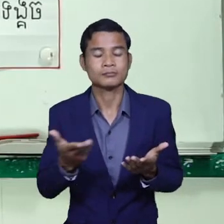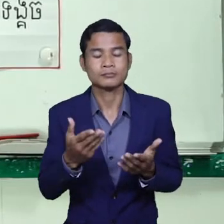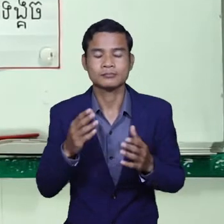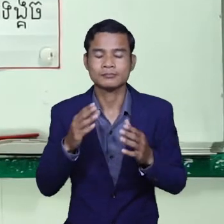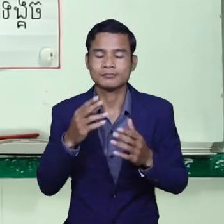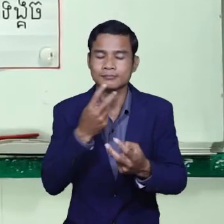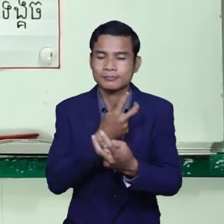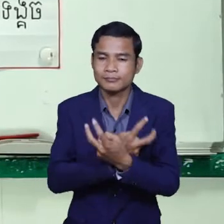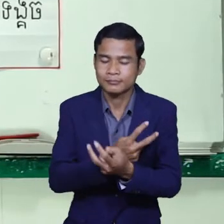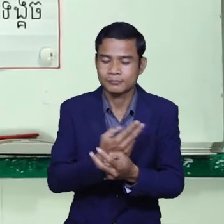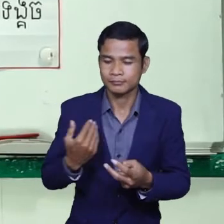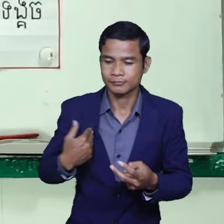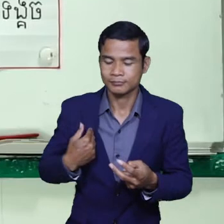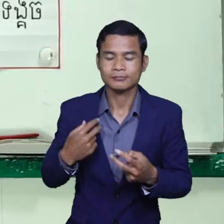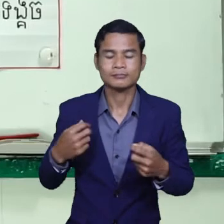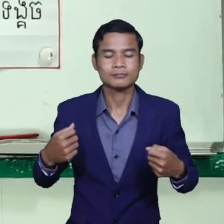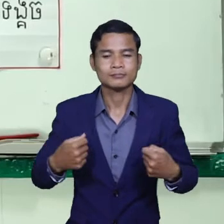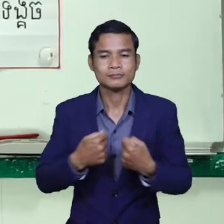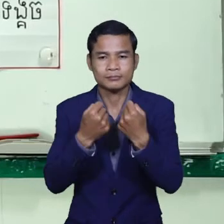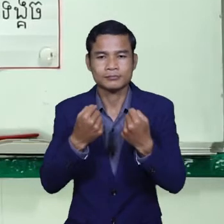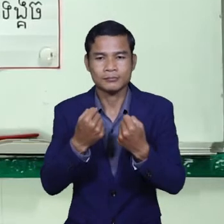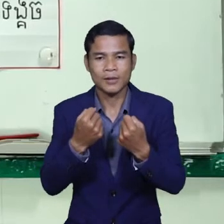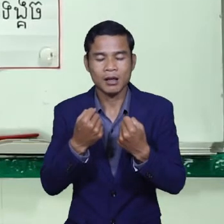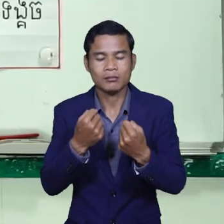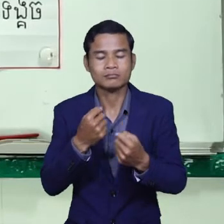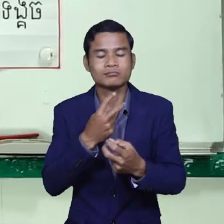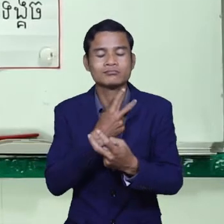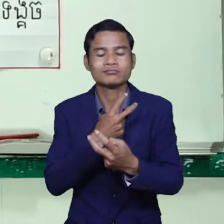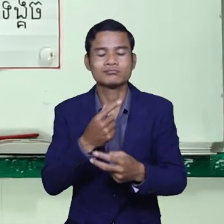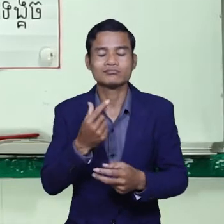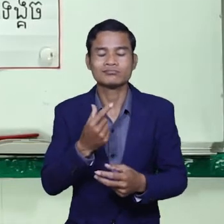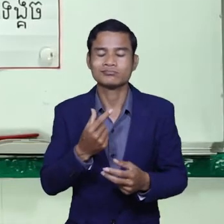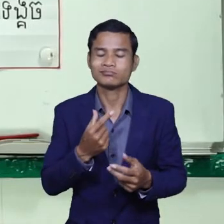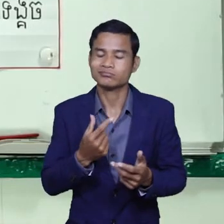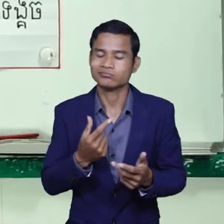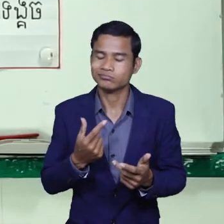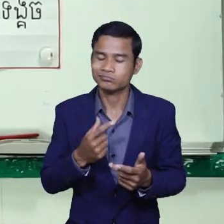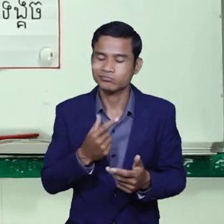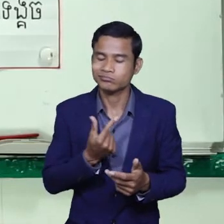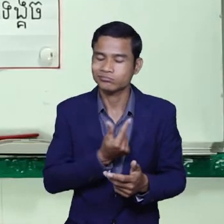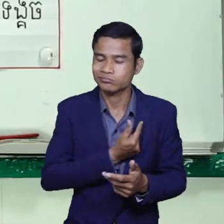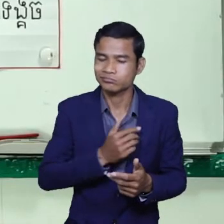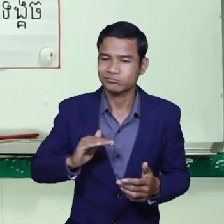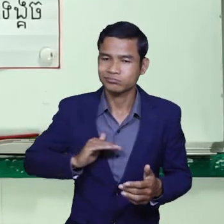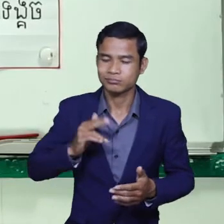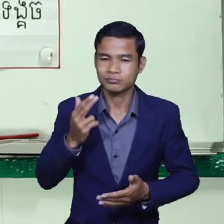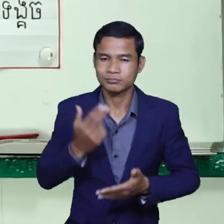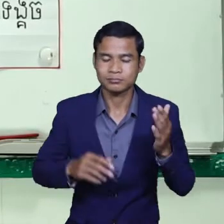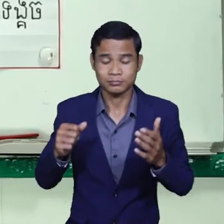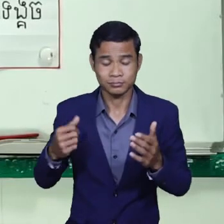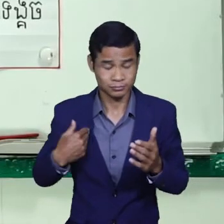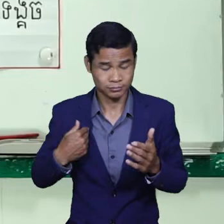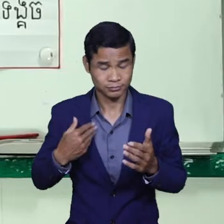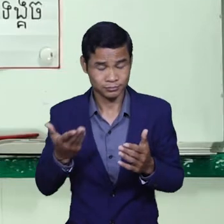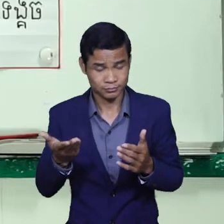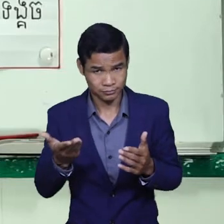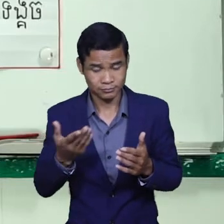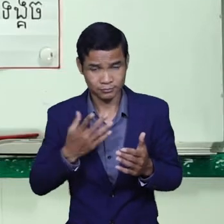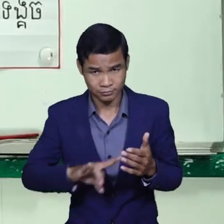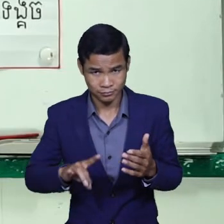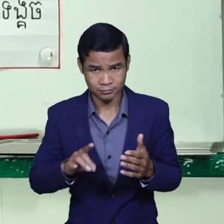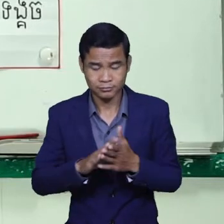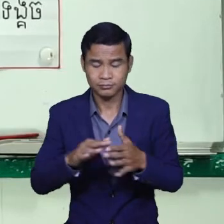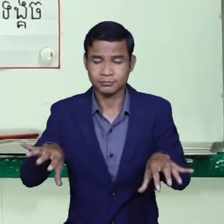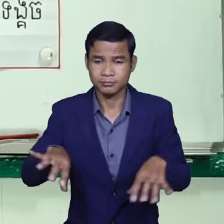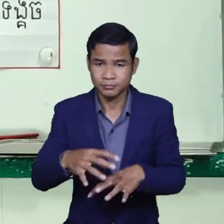ងមានគ្រោះថ្នាក់ដោយសារអីទៅចាល្អណាកូនចាឆ្អឹងគឺអាចមានចាគ្រោះថ្នាក់ចាគឺដោយសារសក